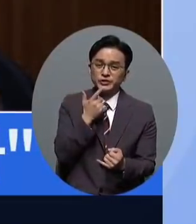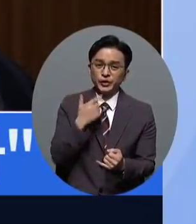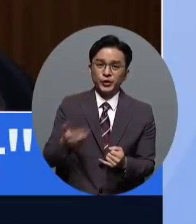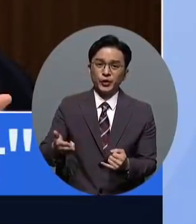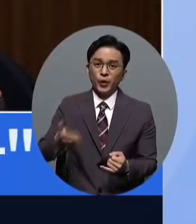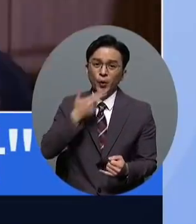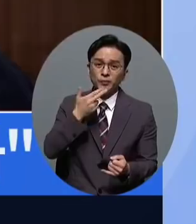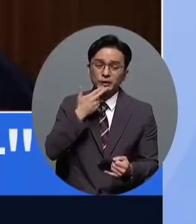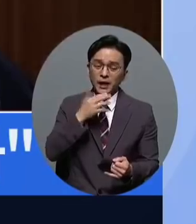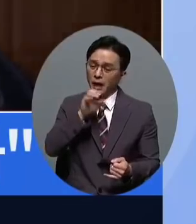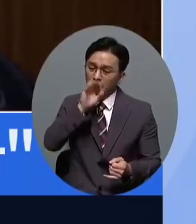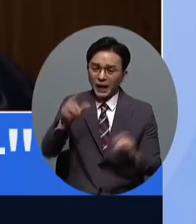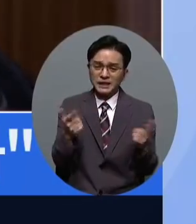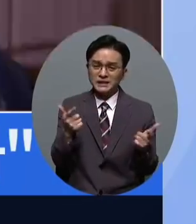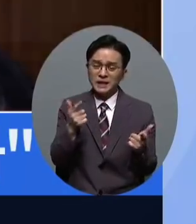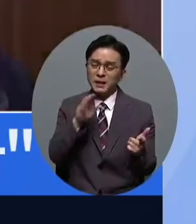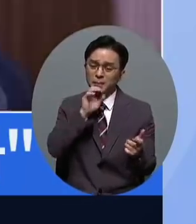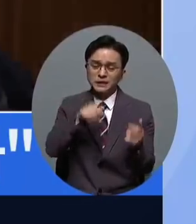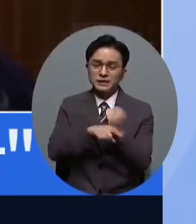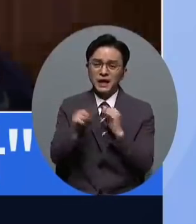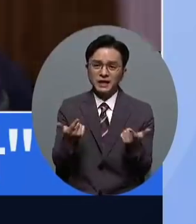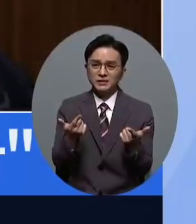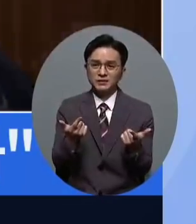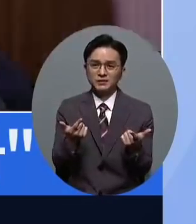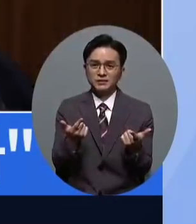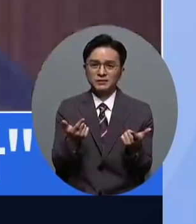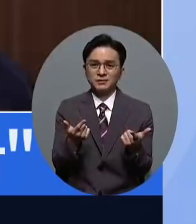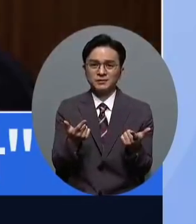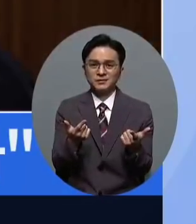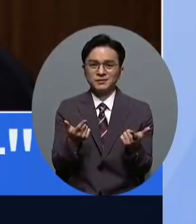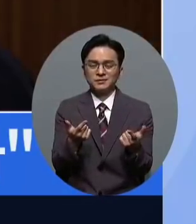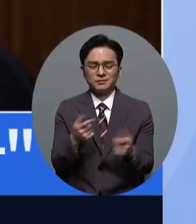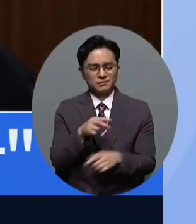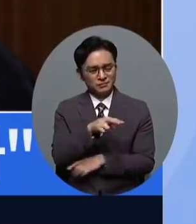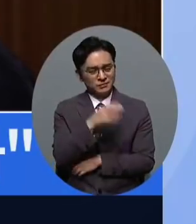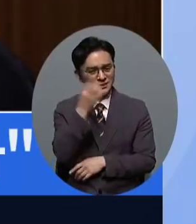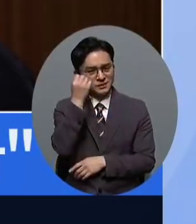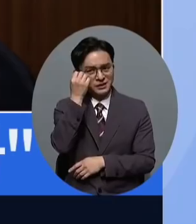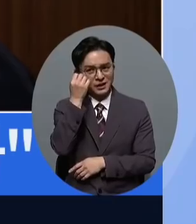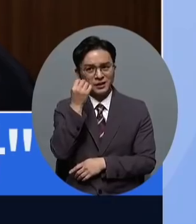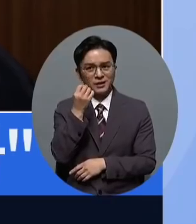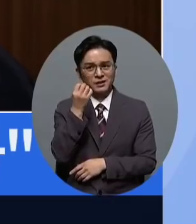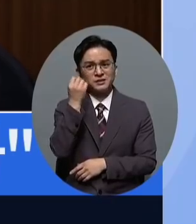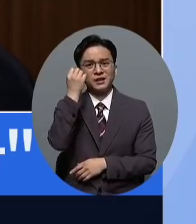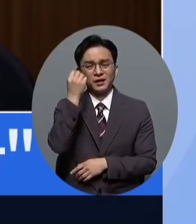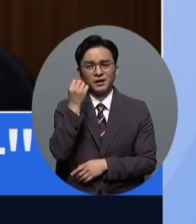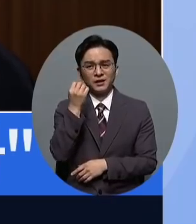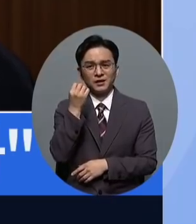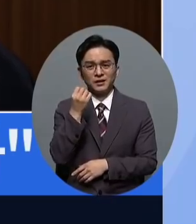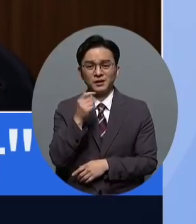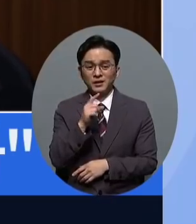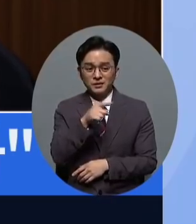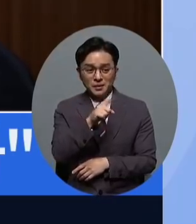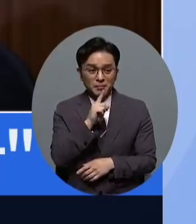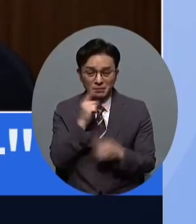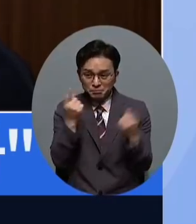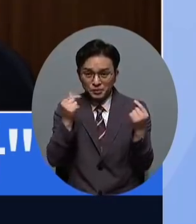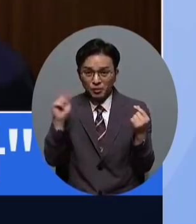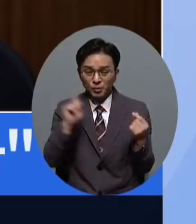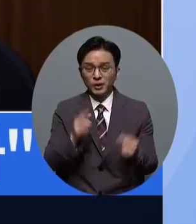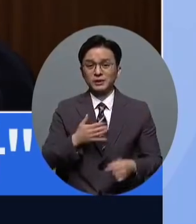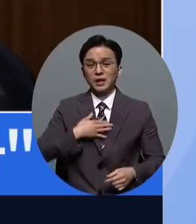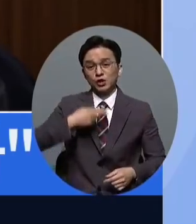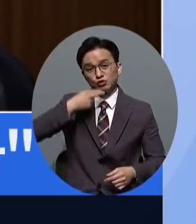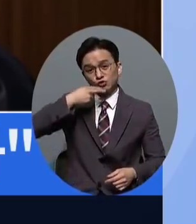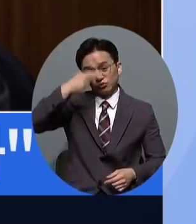말장난이라고 생각을 합니다. 예. 그렇게 비유하시면 됩니다. 내가 술을 안 먹었다는 게 아니고 먹기는 했는데 운전전이 아니다. 이 얘기 무슨